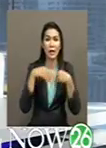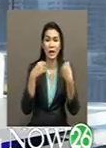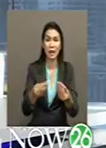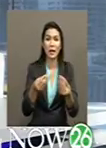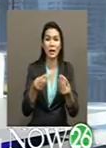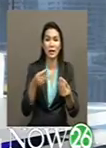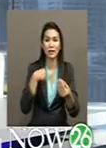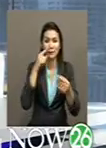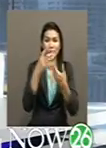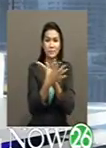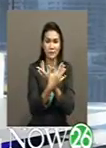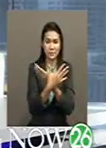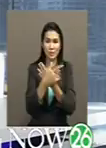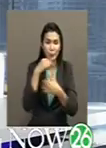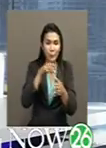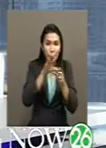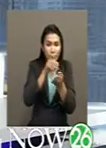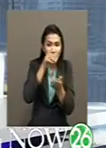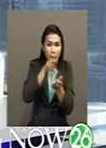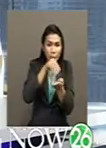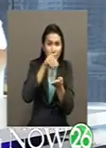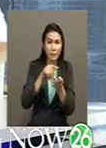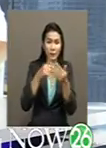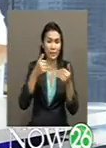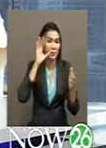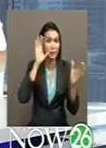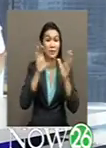าผีเสื้อไปดูดน้ำหวานกันนะครับลากัน